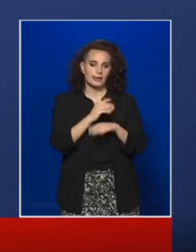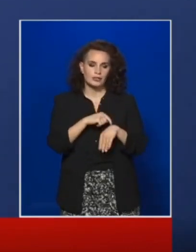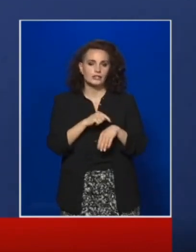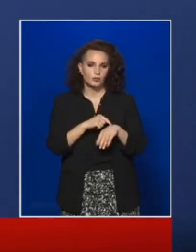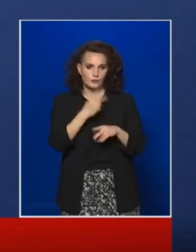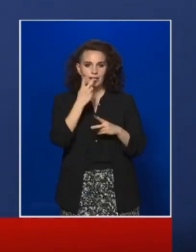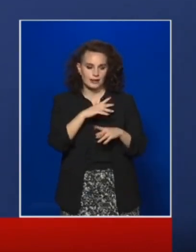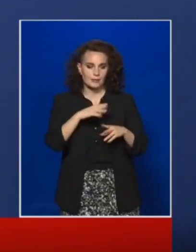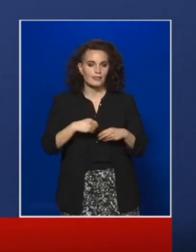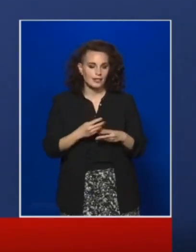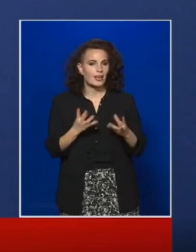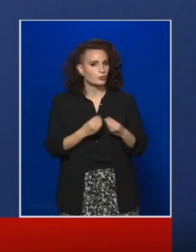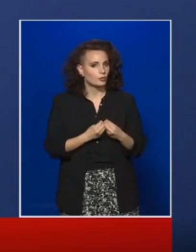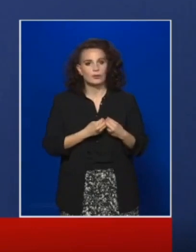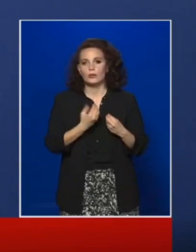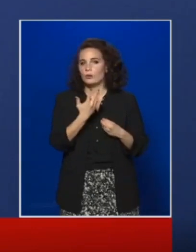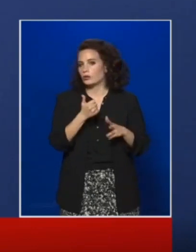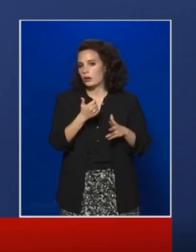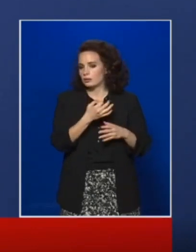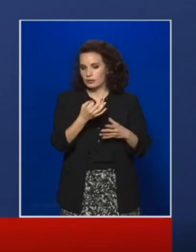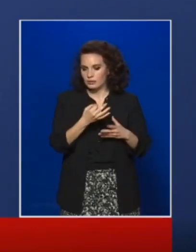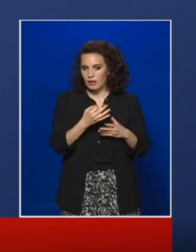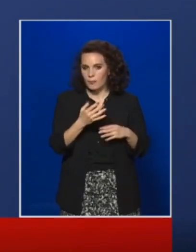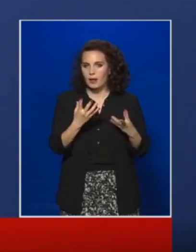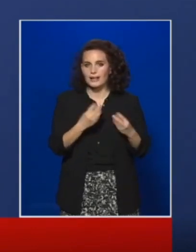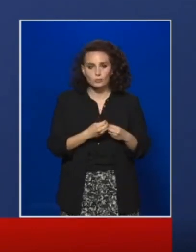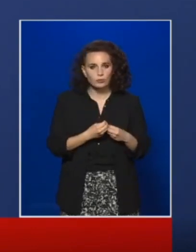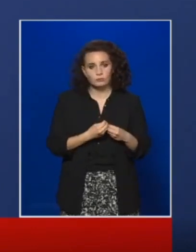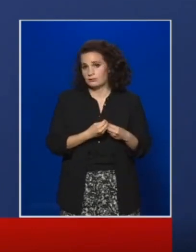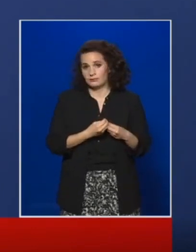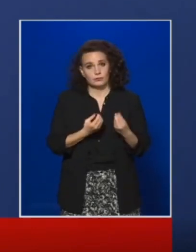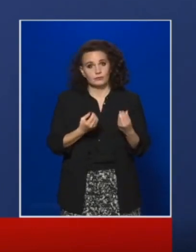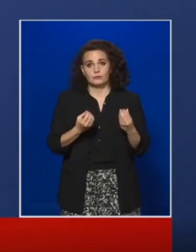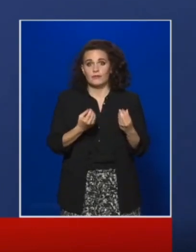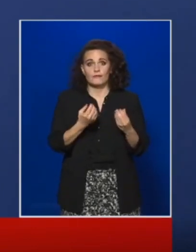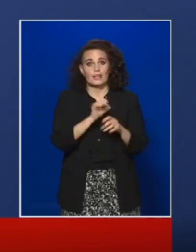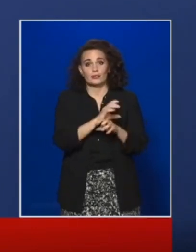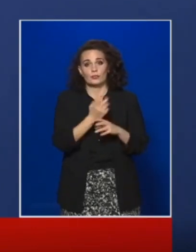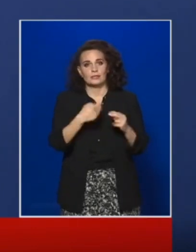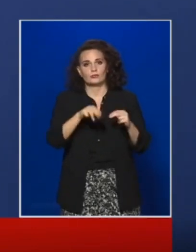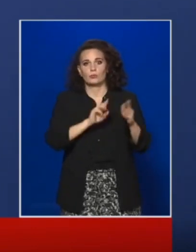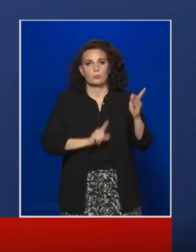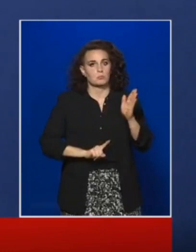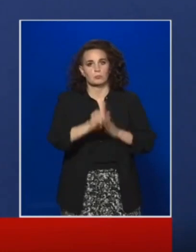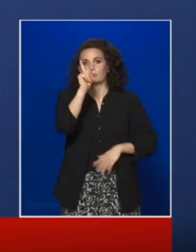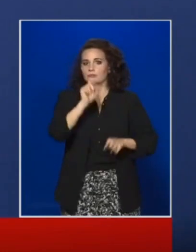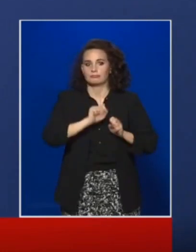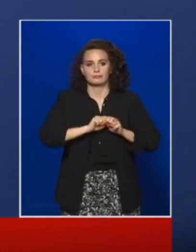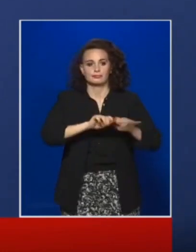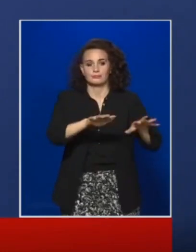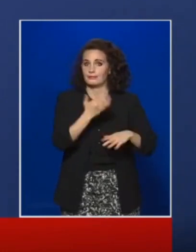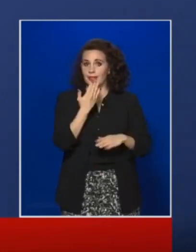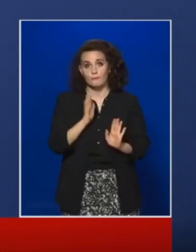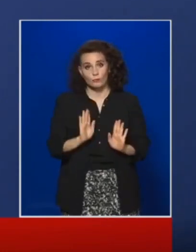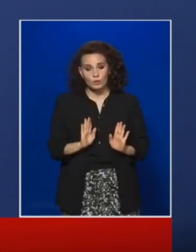az 5-6 napot nem eredményezett fertőzési többletet, tehát természetesen